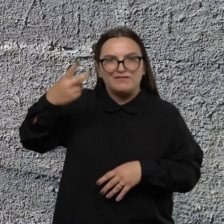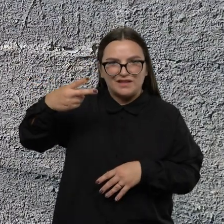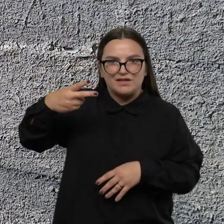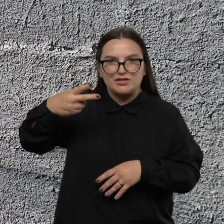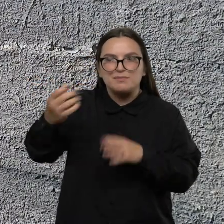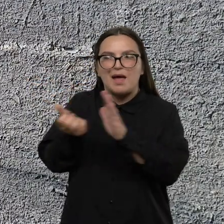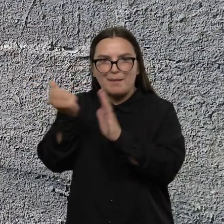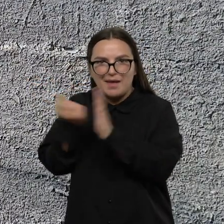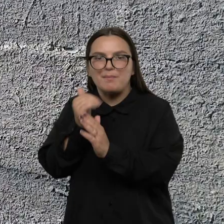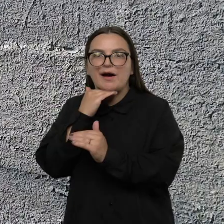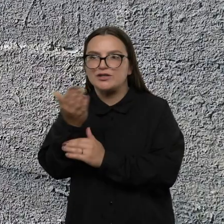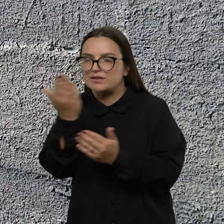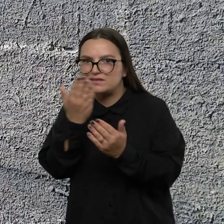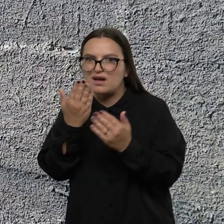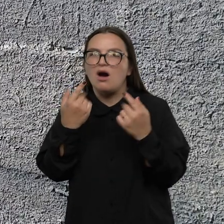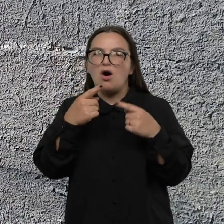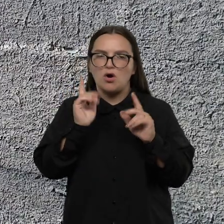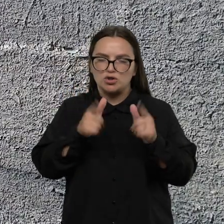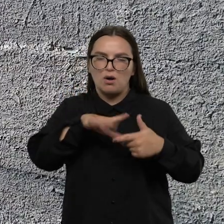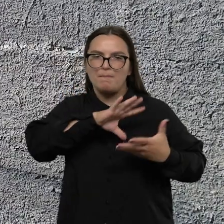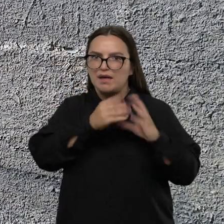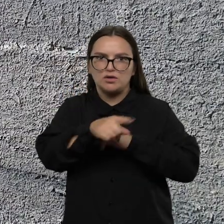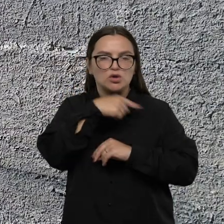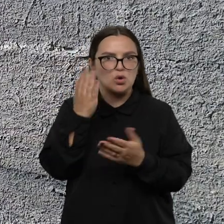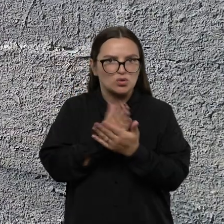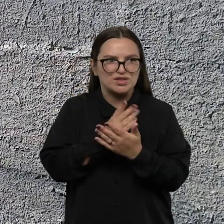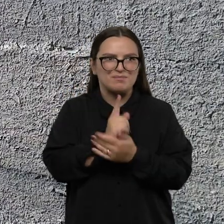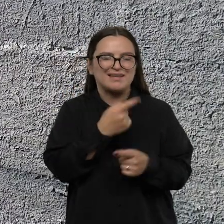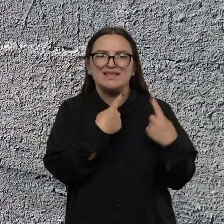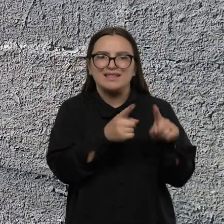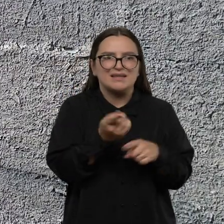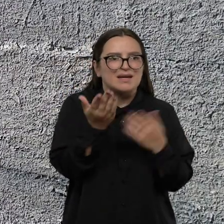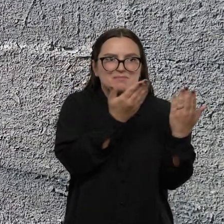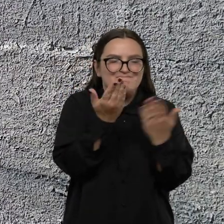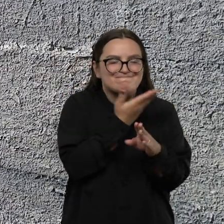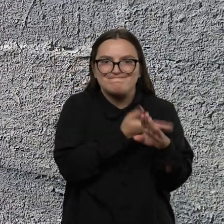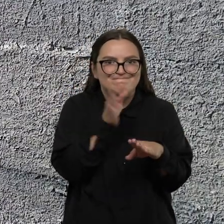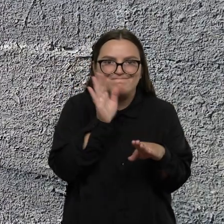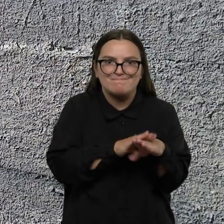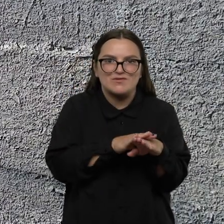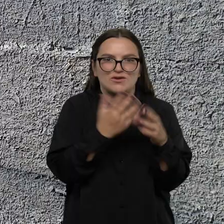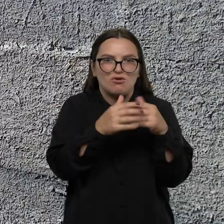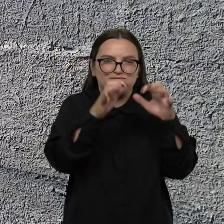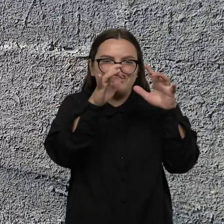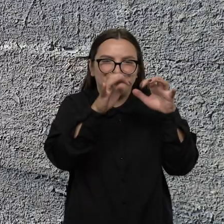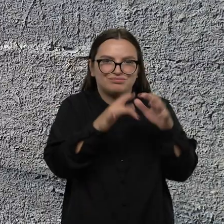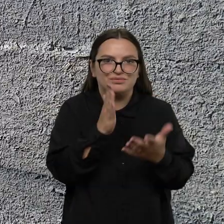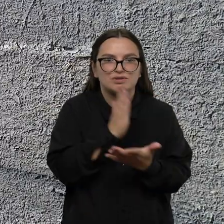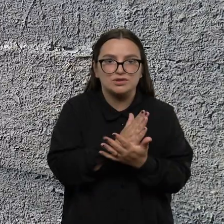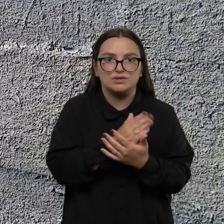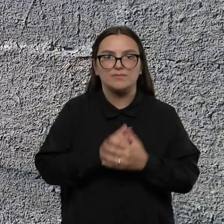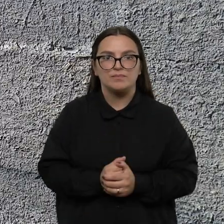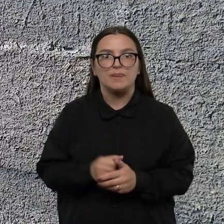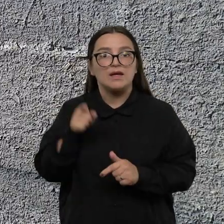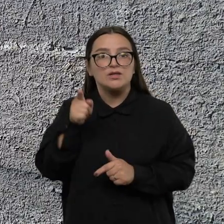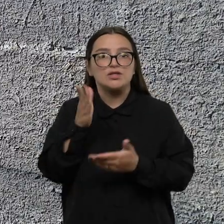daug daugiau, tiesiog kiti yra nutrupėję, sunkiai skaitomi ir tiesiog nebeatpažįstami dabar. Tai tie